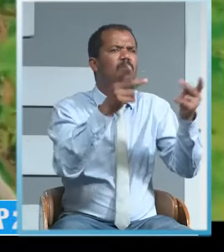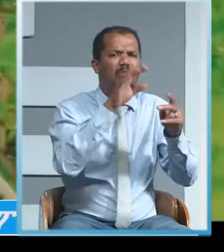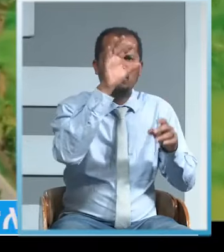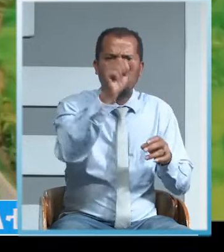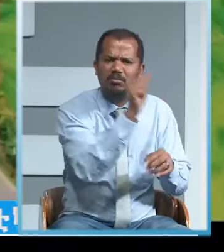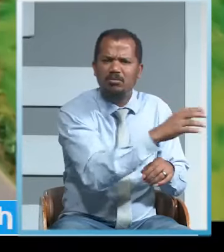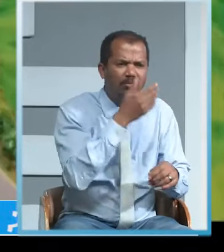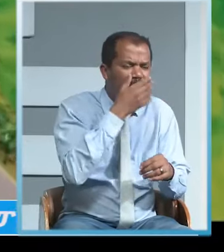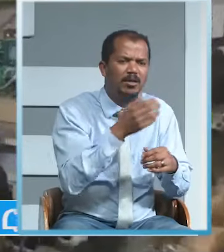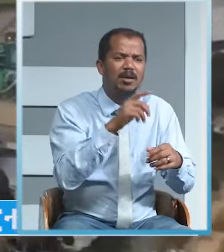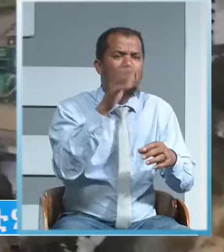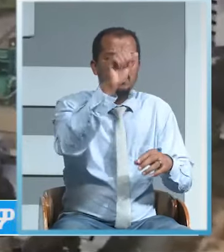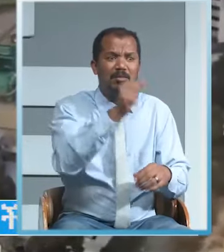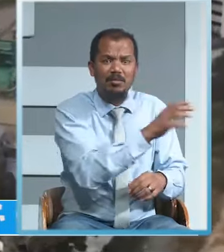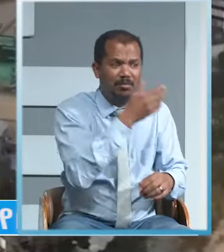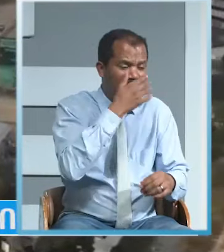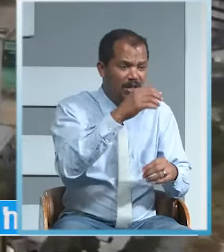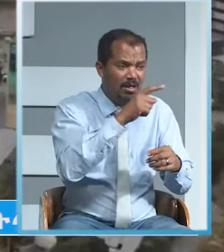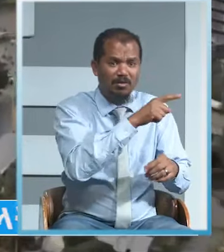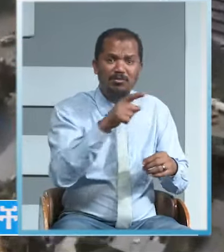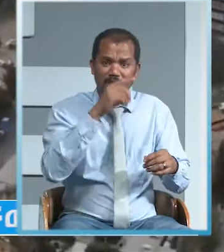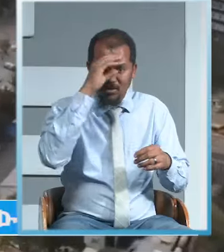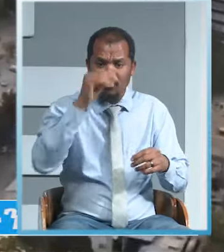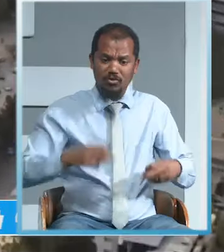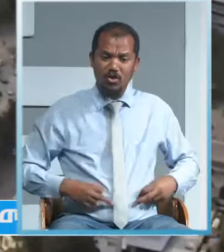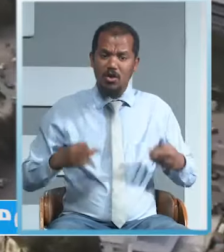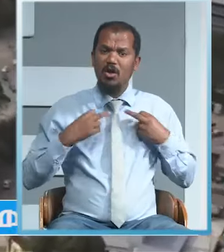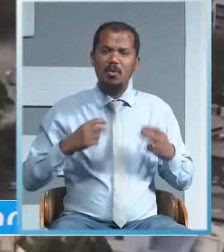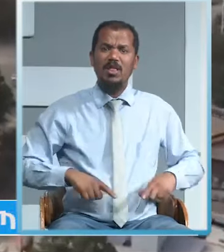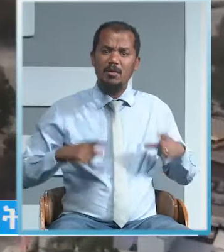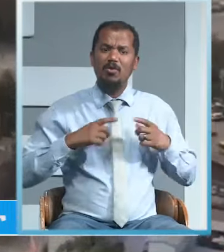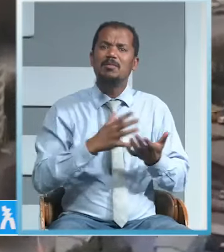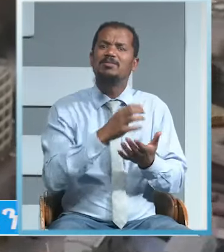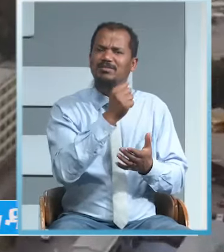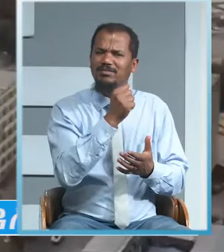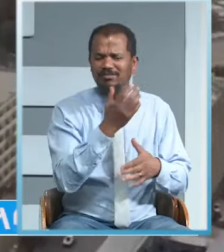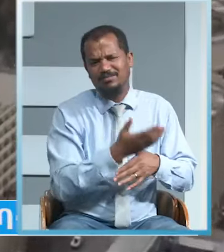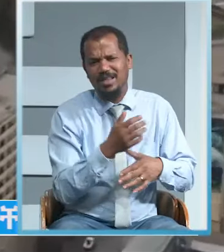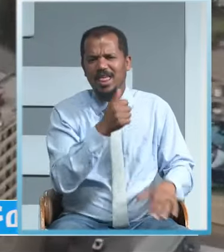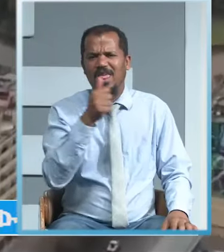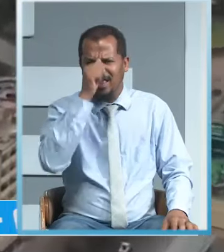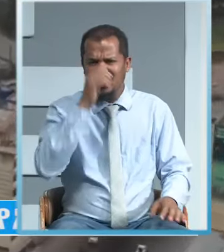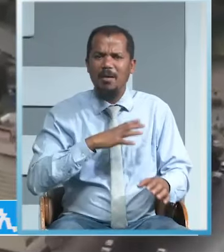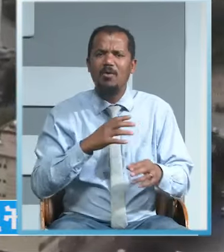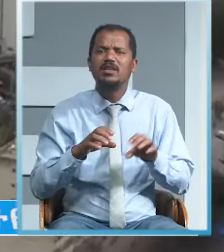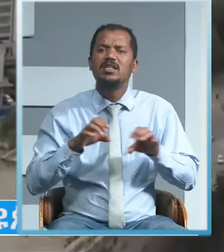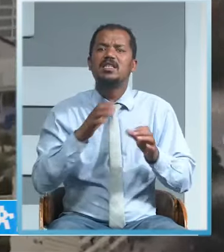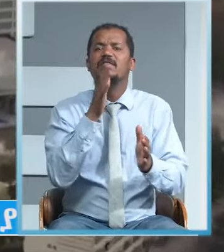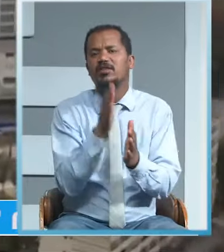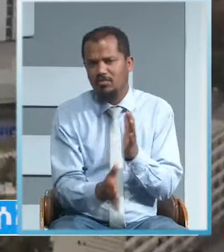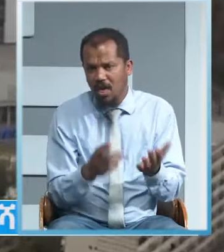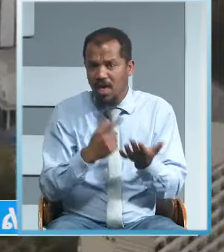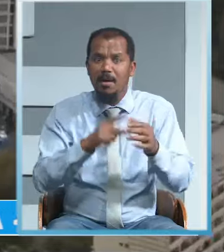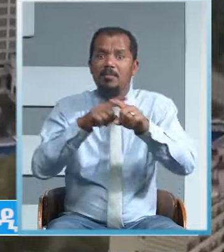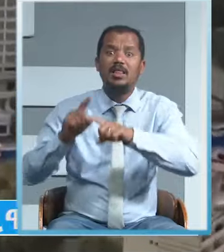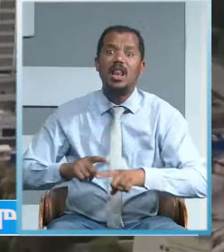የመታገትና በሚታገቱበት ወቅት ባገቷቸው አካላት በህይወት የመኖር መብታቸው የሚነጠቅና ኢሰብአዊ ድርጊት የሚፈጸምባቸው ሲሆን ይህም